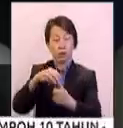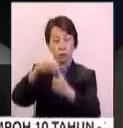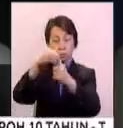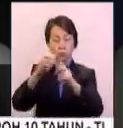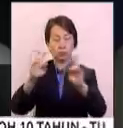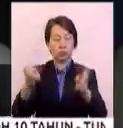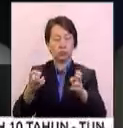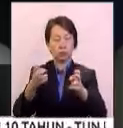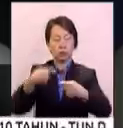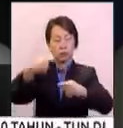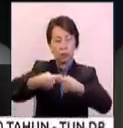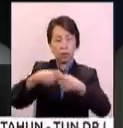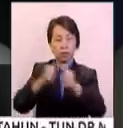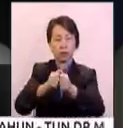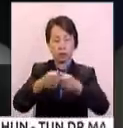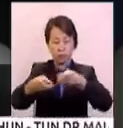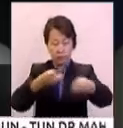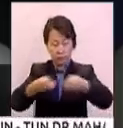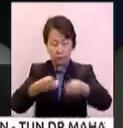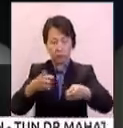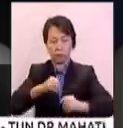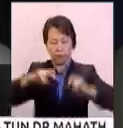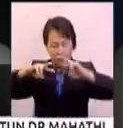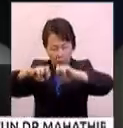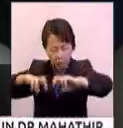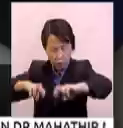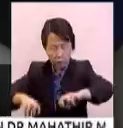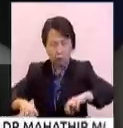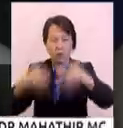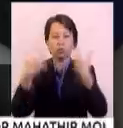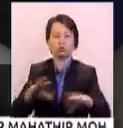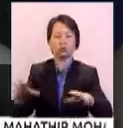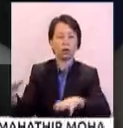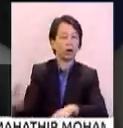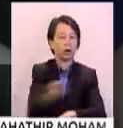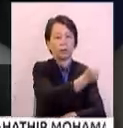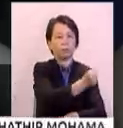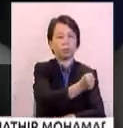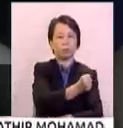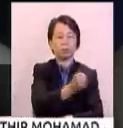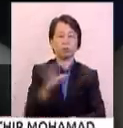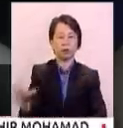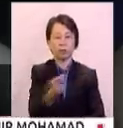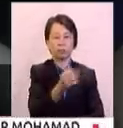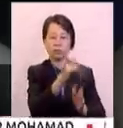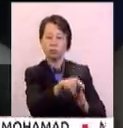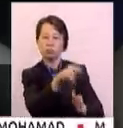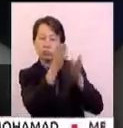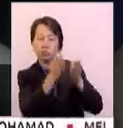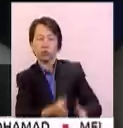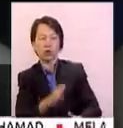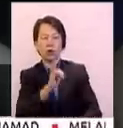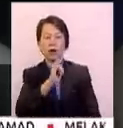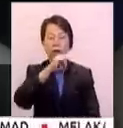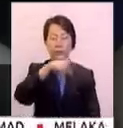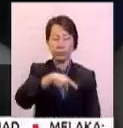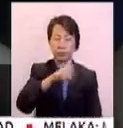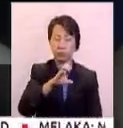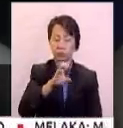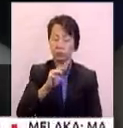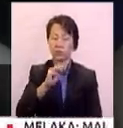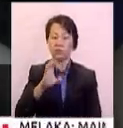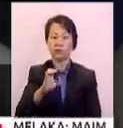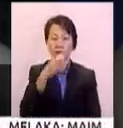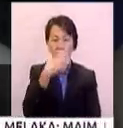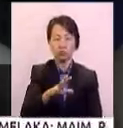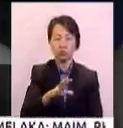tata tertib dan siasatan tata tertib yang telah diambil alih oleh pihak IPCMC ini tadi,